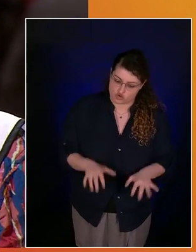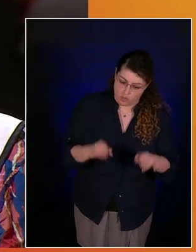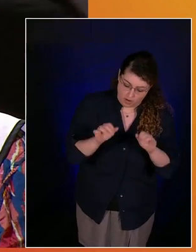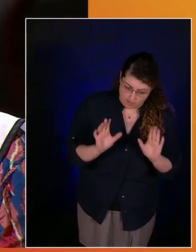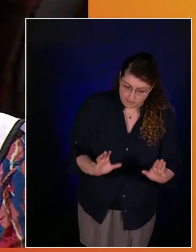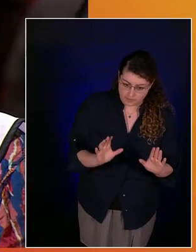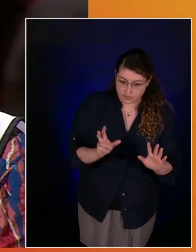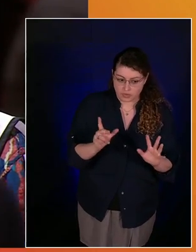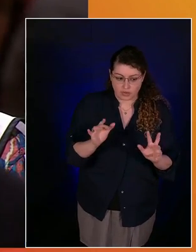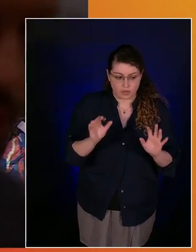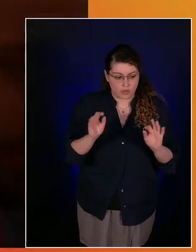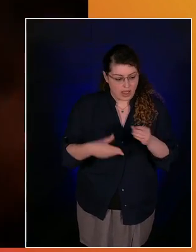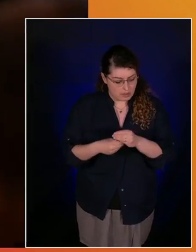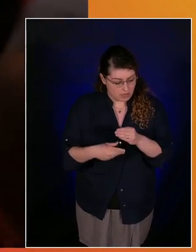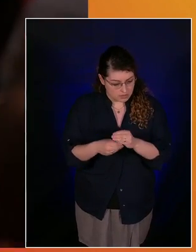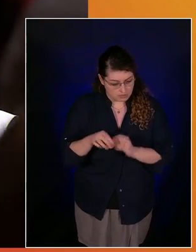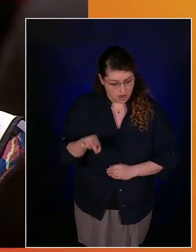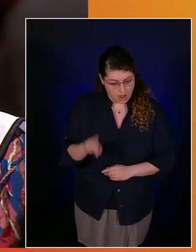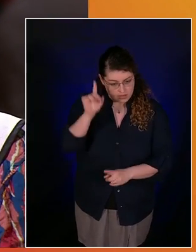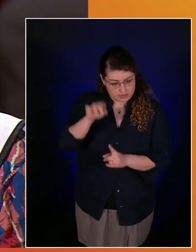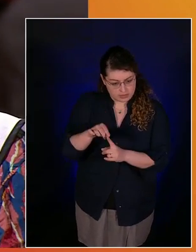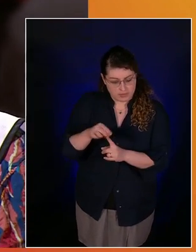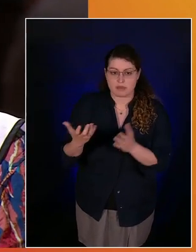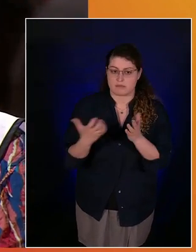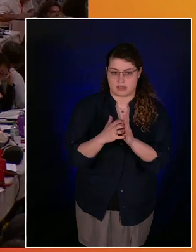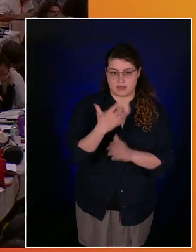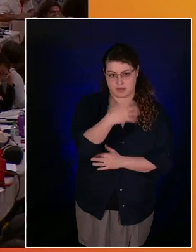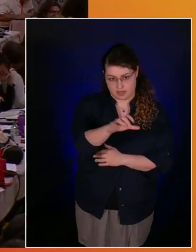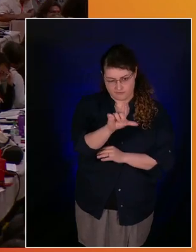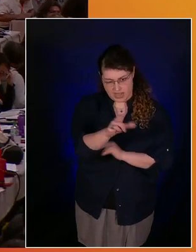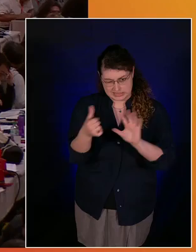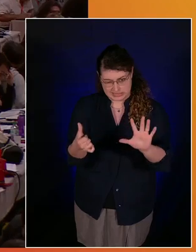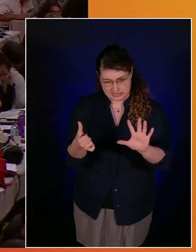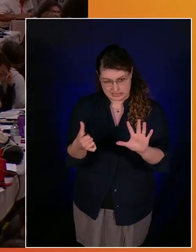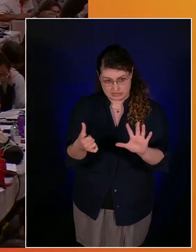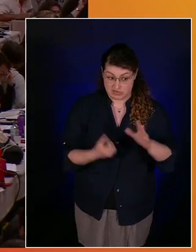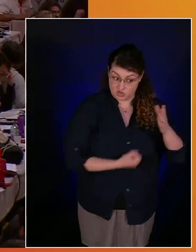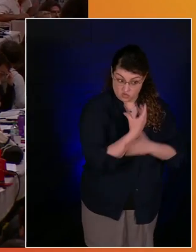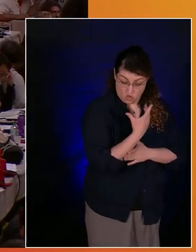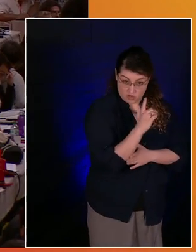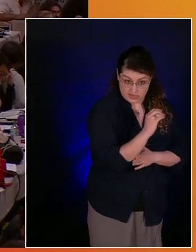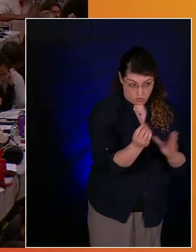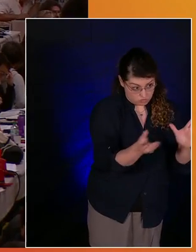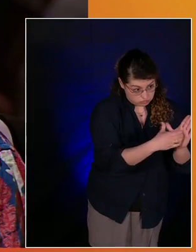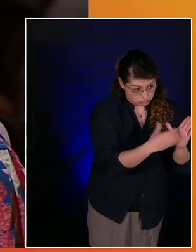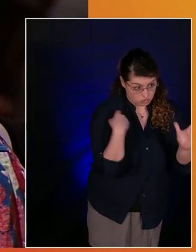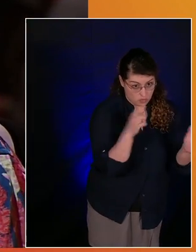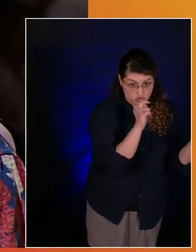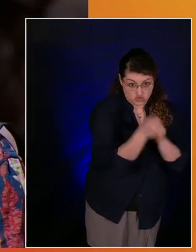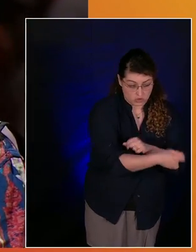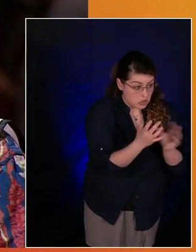la l'amendement qui porte sur le paragraphe 526 mais qui n'est plus dans le nouveau document numéro té pareil que je n'ai